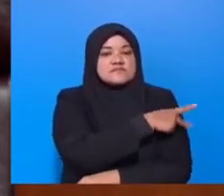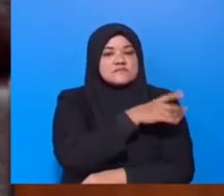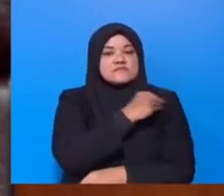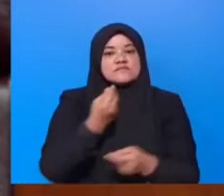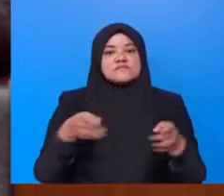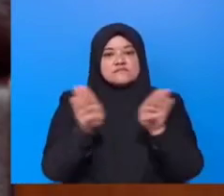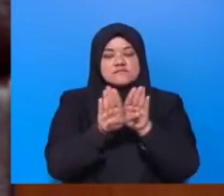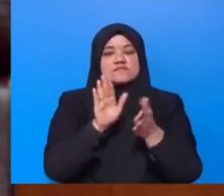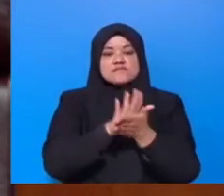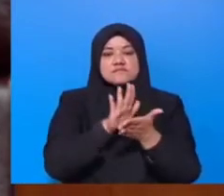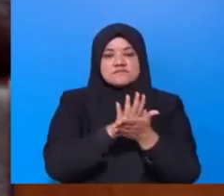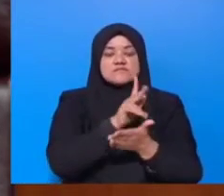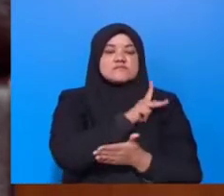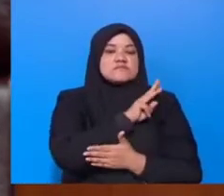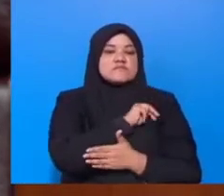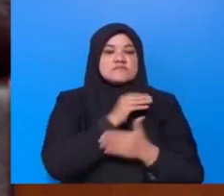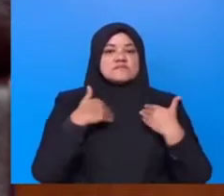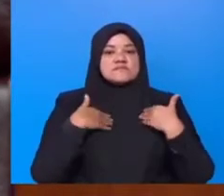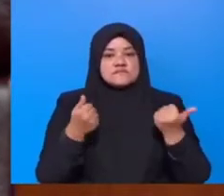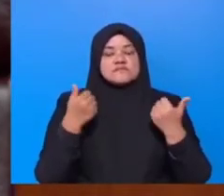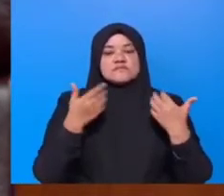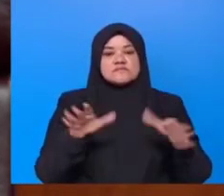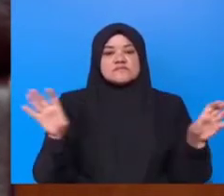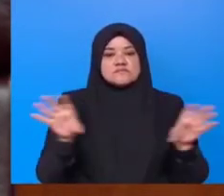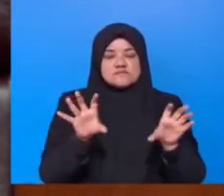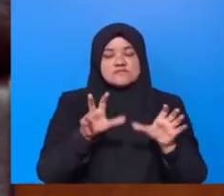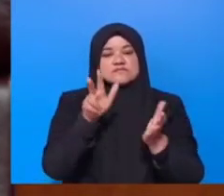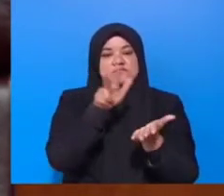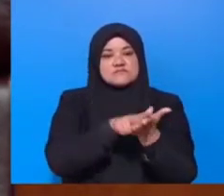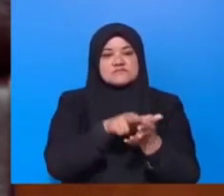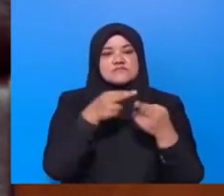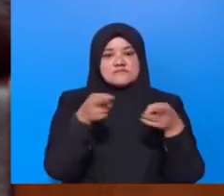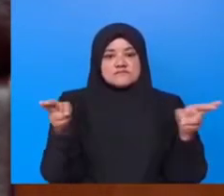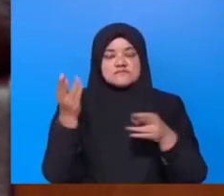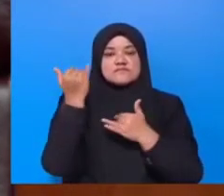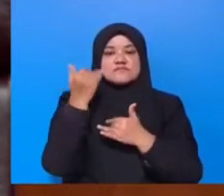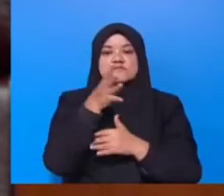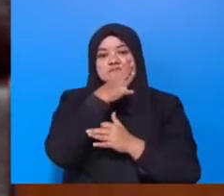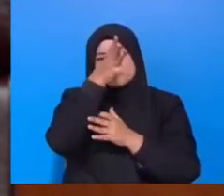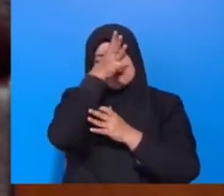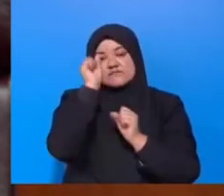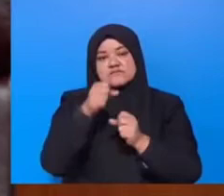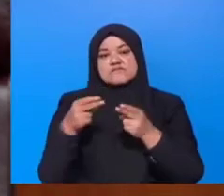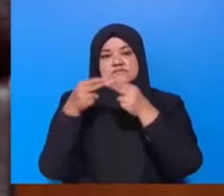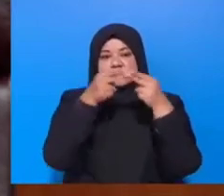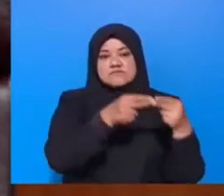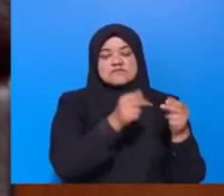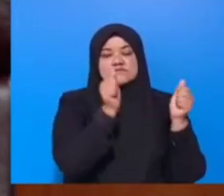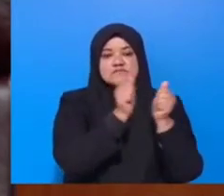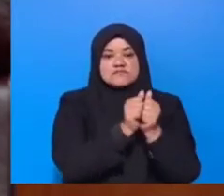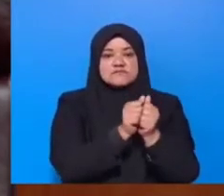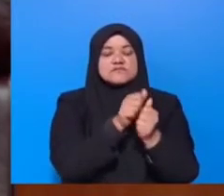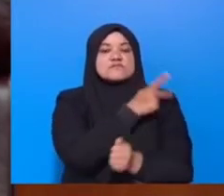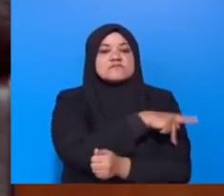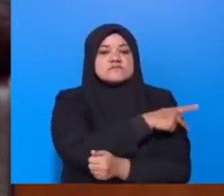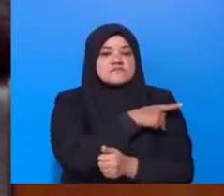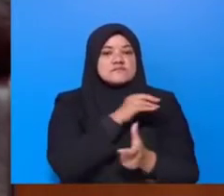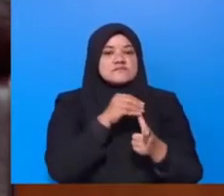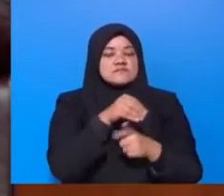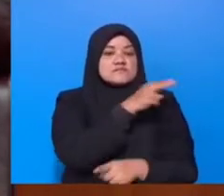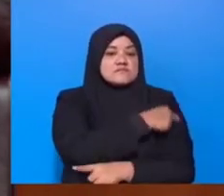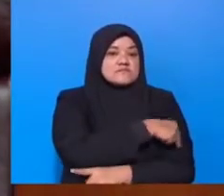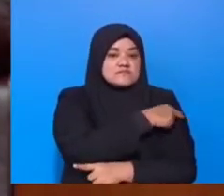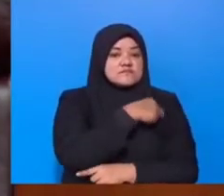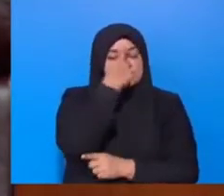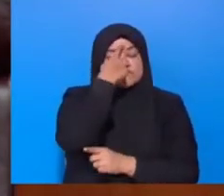sekolah Kementerian Kesehatan telah pun membuat pernyataan resmi sebagai ibu bapak berhubung dengan positif Selatan kedekatan